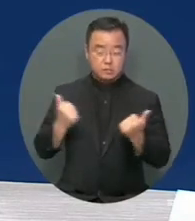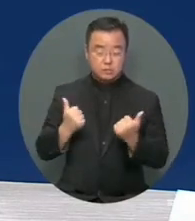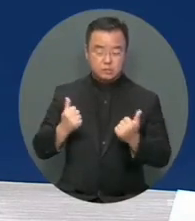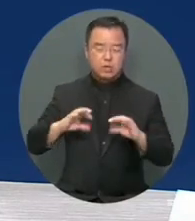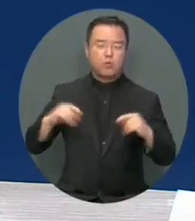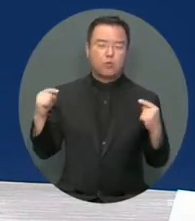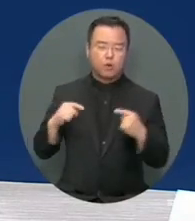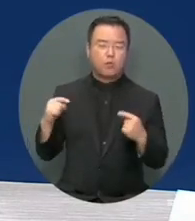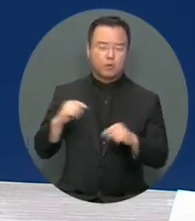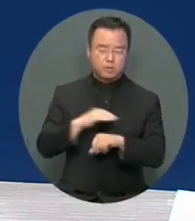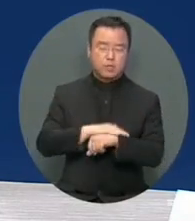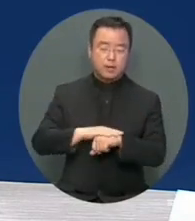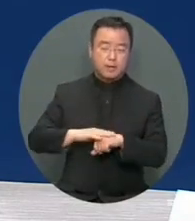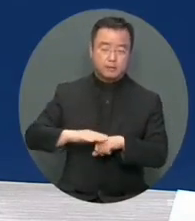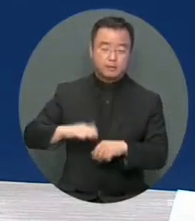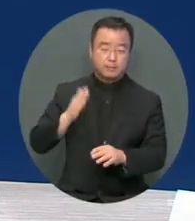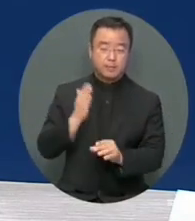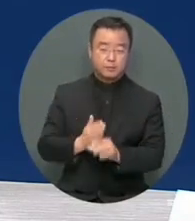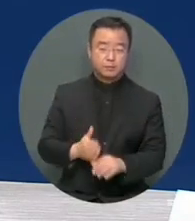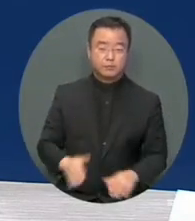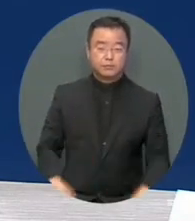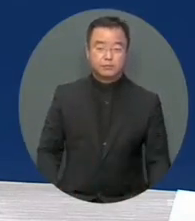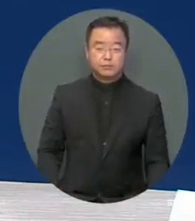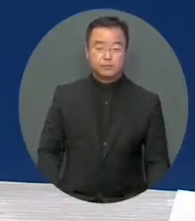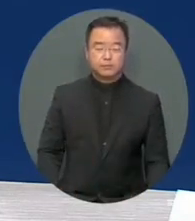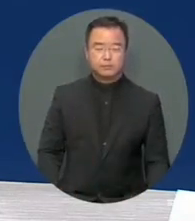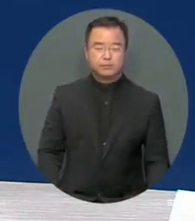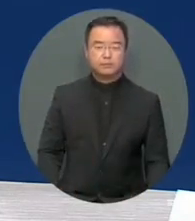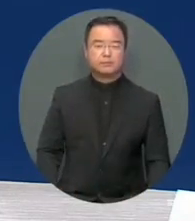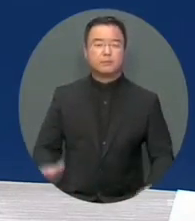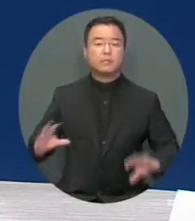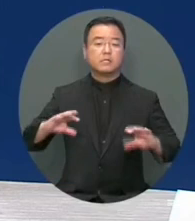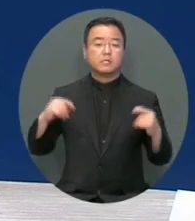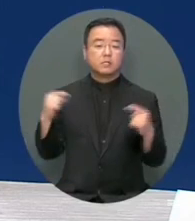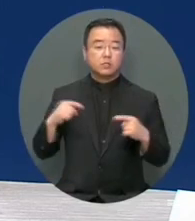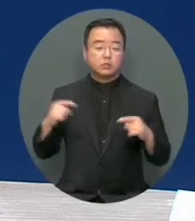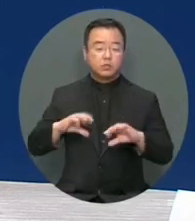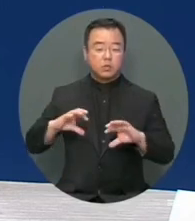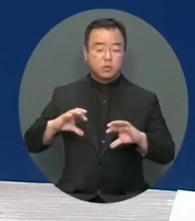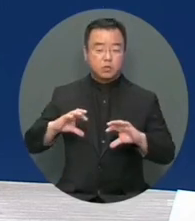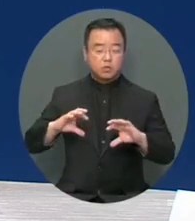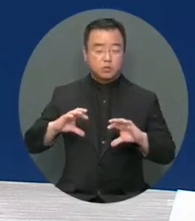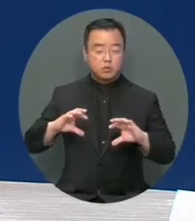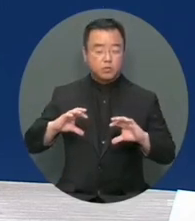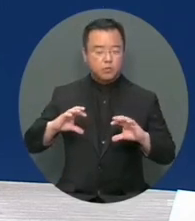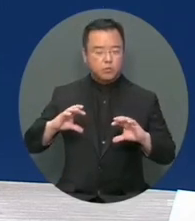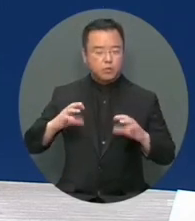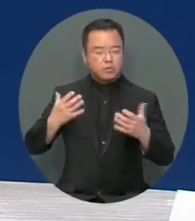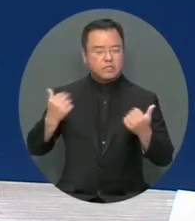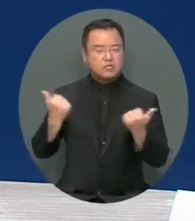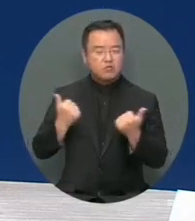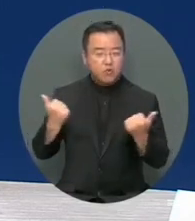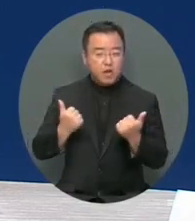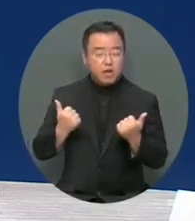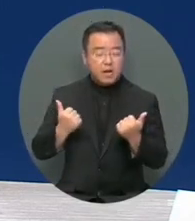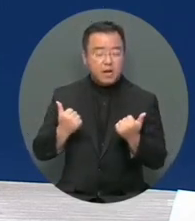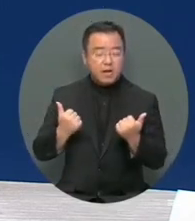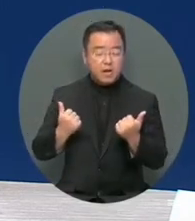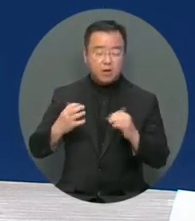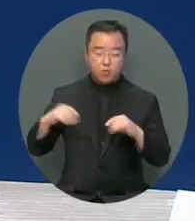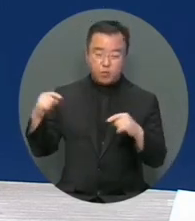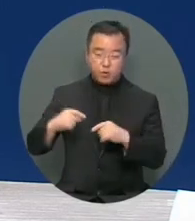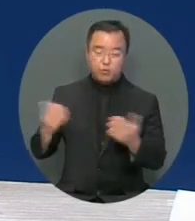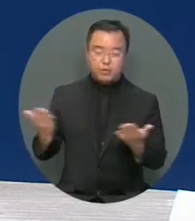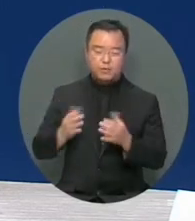운영되고 있습니다. 그 이유는 의회 외교는 각국의 의회가 국민을 대표하는 기관인